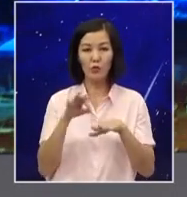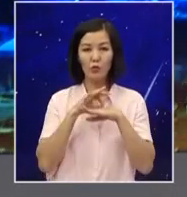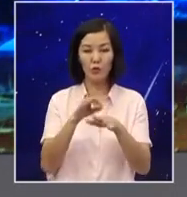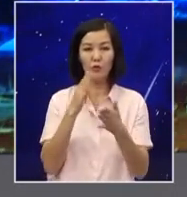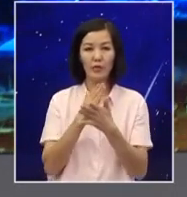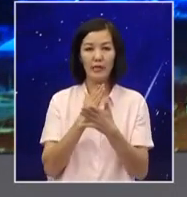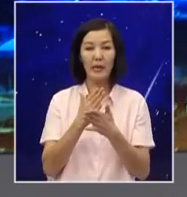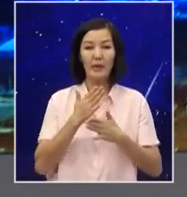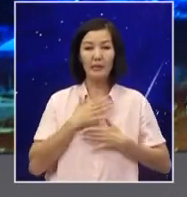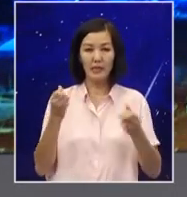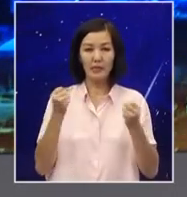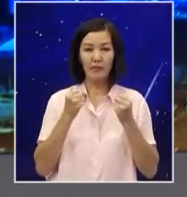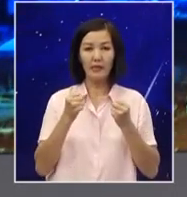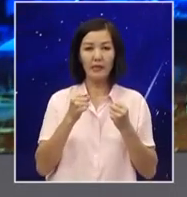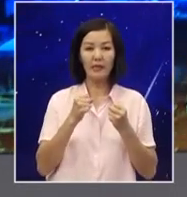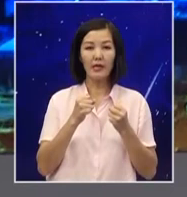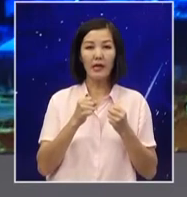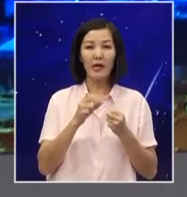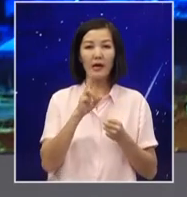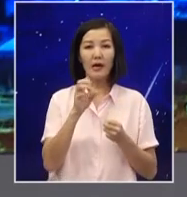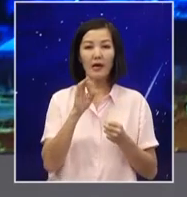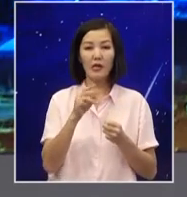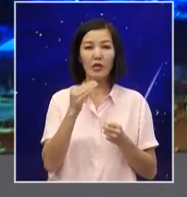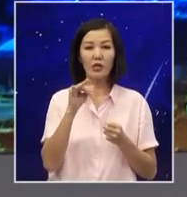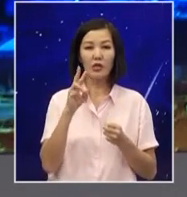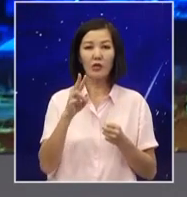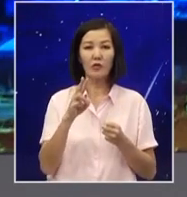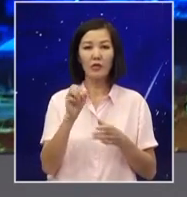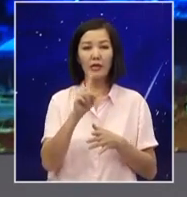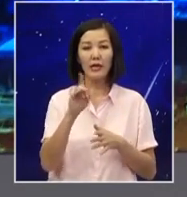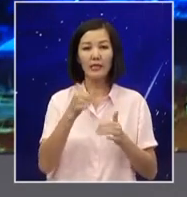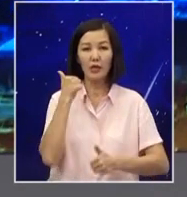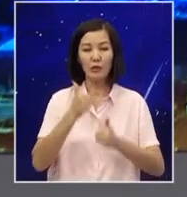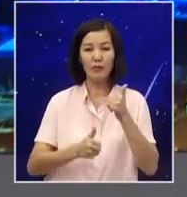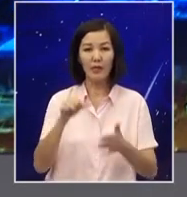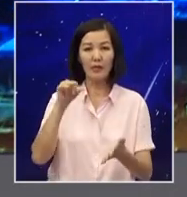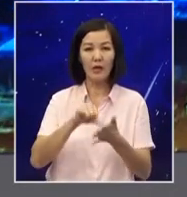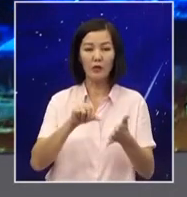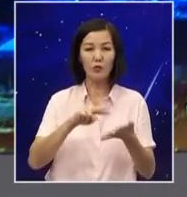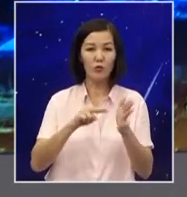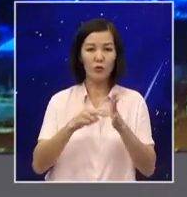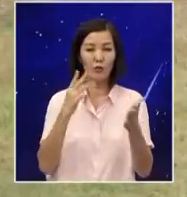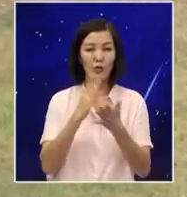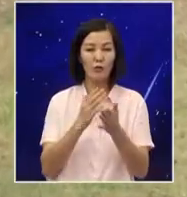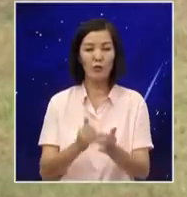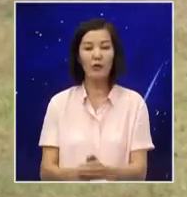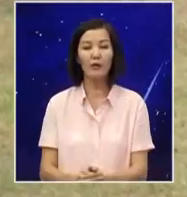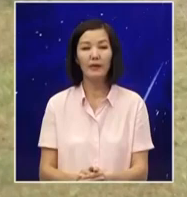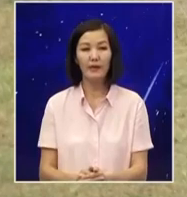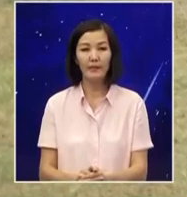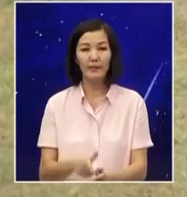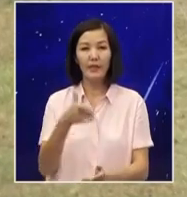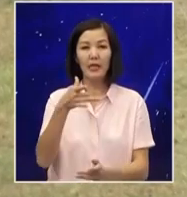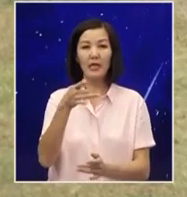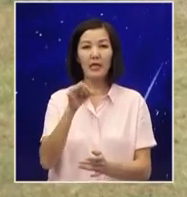жатыр. Жерлестеріміз қараша 90 айына жоспарланған Азия чемпионатына қатысуды көздеп отыр.